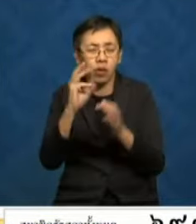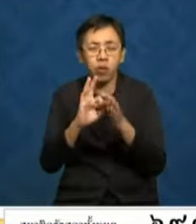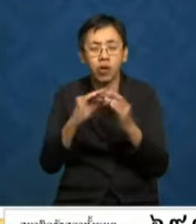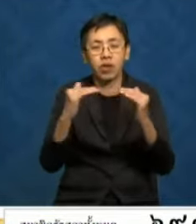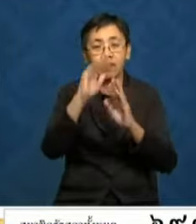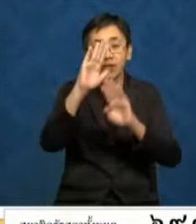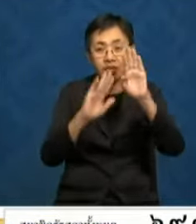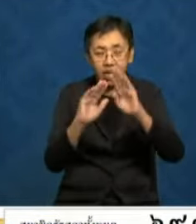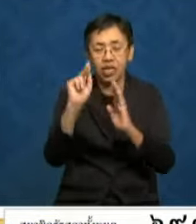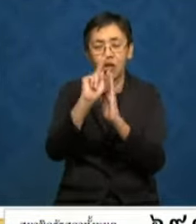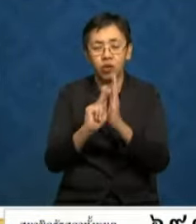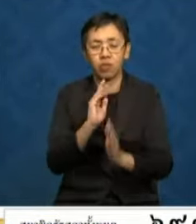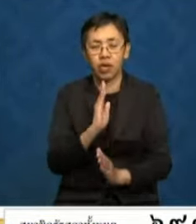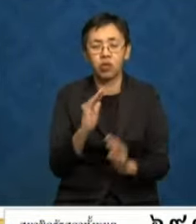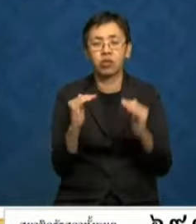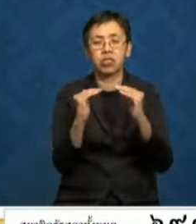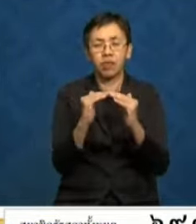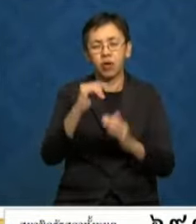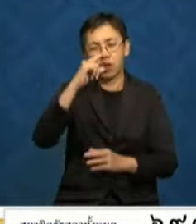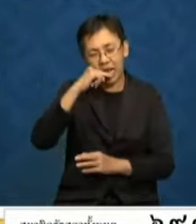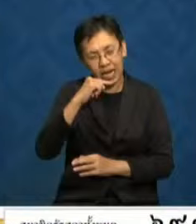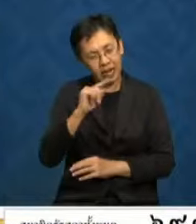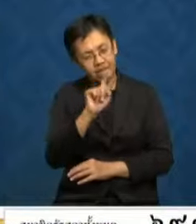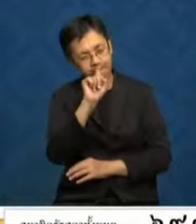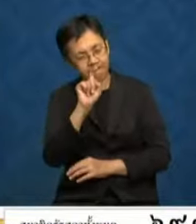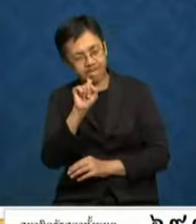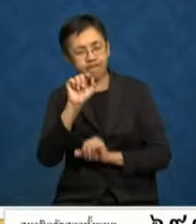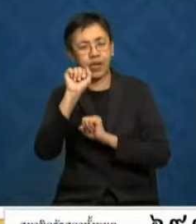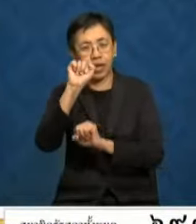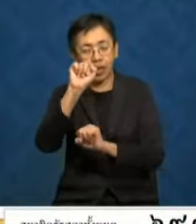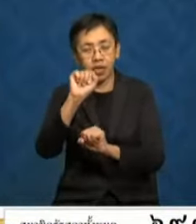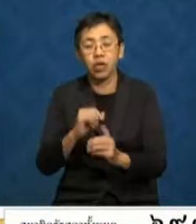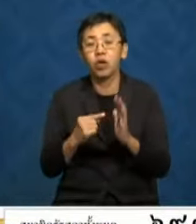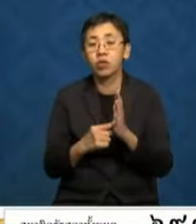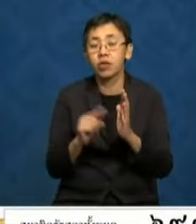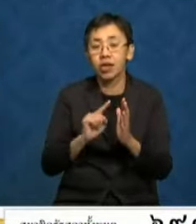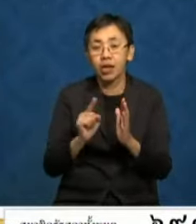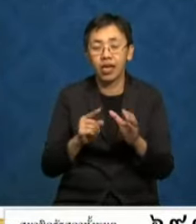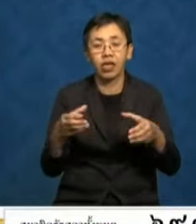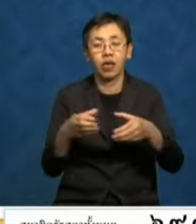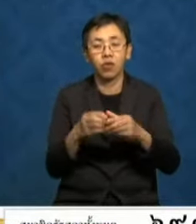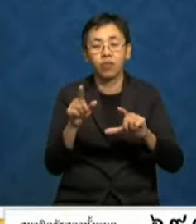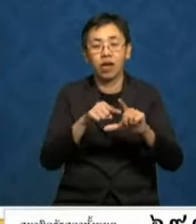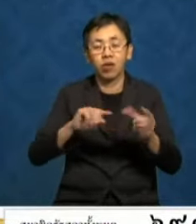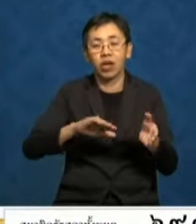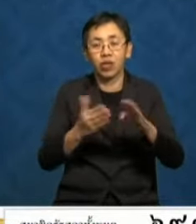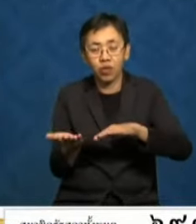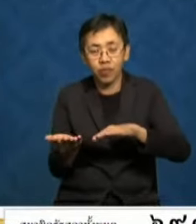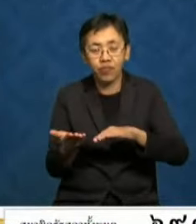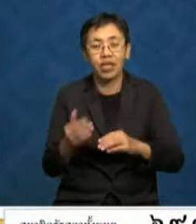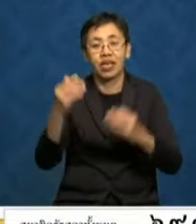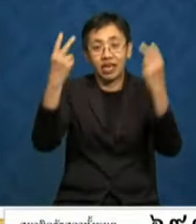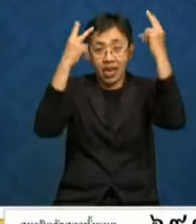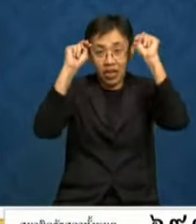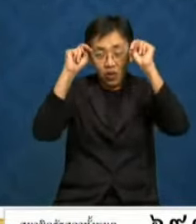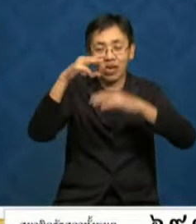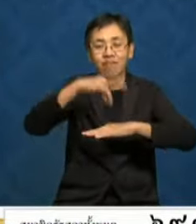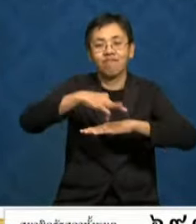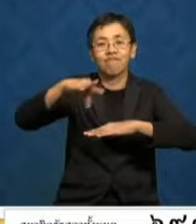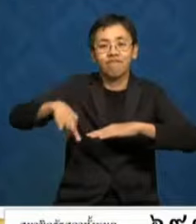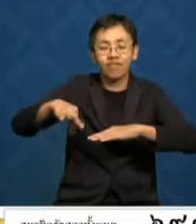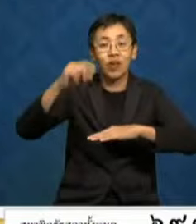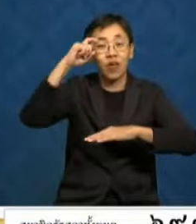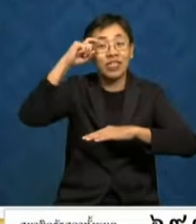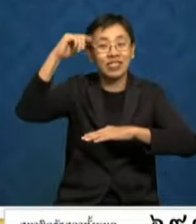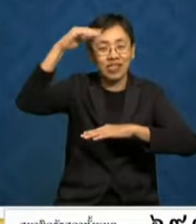ตยและหลักนิติธรรมของประเทศไทยออกมาเป็นระยะนะครับล่าสุดก็ได้แก่กรณีการยุบพรรคก้าวไกลแล้วก็การถอดถอนนายกรัฐมนตรีเศรษฐา